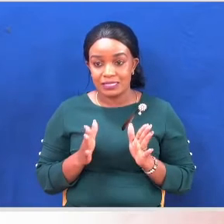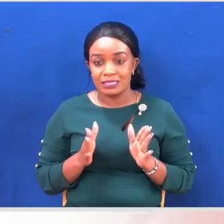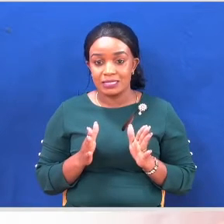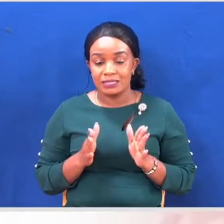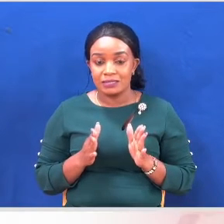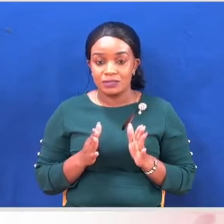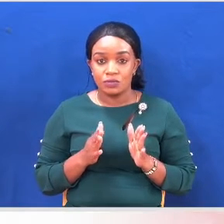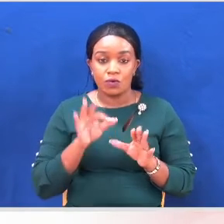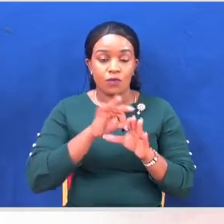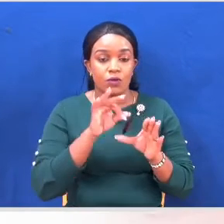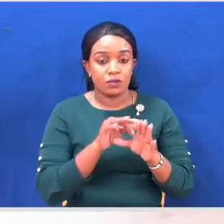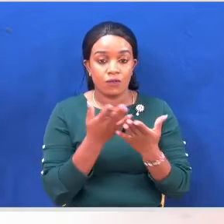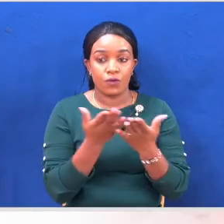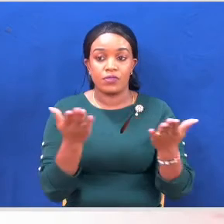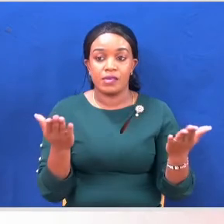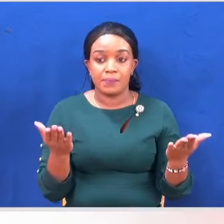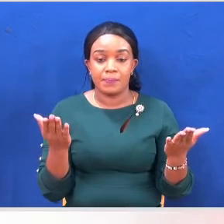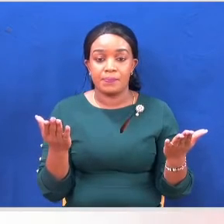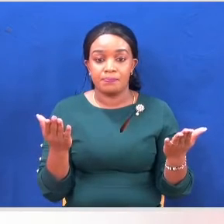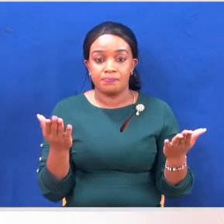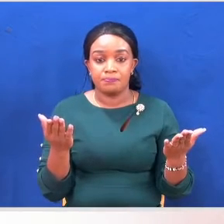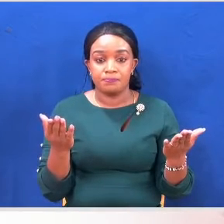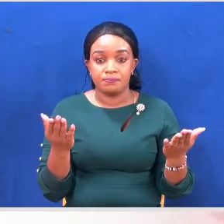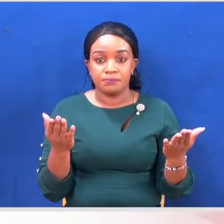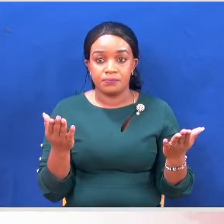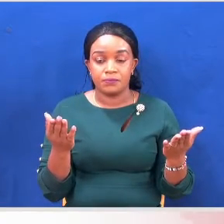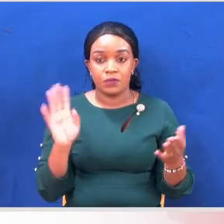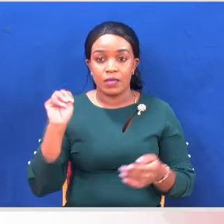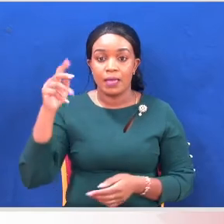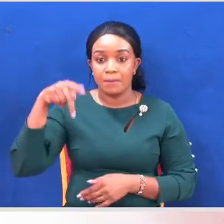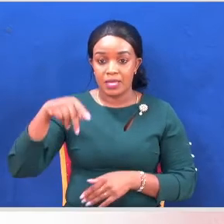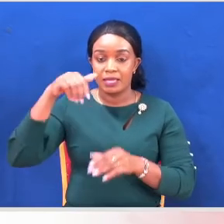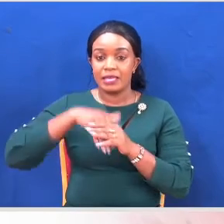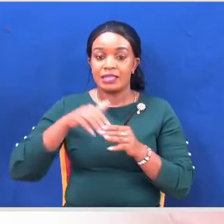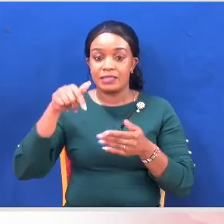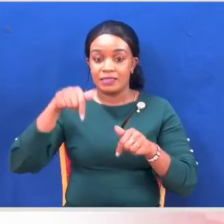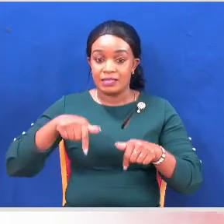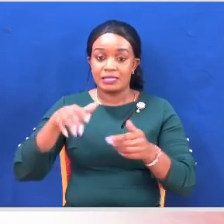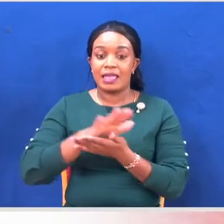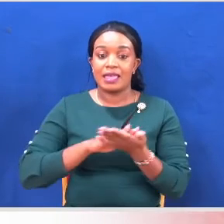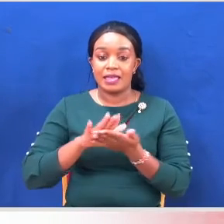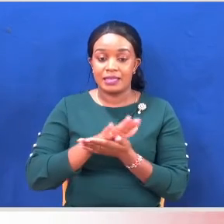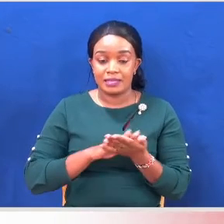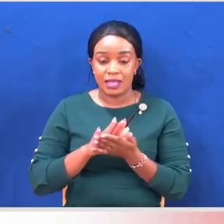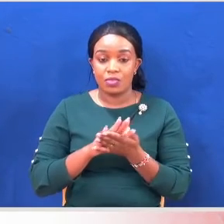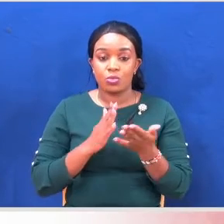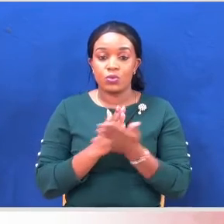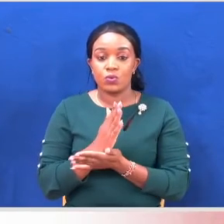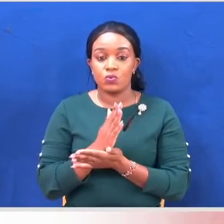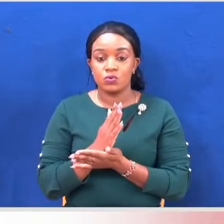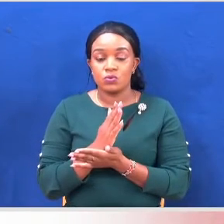waweze kumpigia kura mwaniaji wa kiti hiki cha ubunge cha eneo hili la Matungu kwa tiketi ya chama cha ODM David